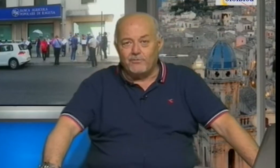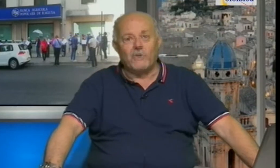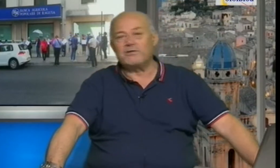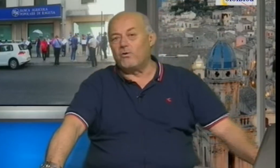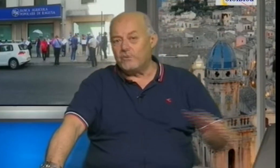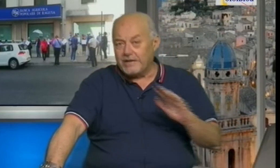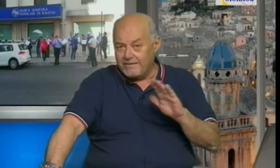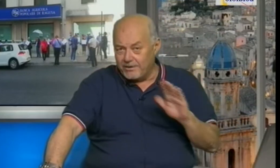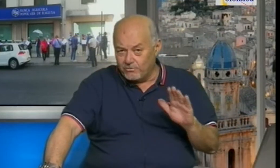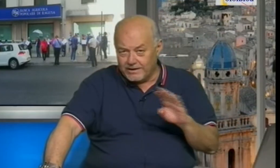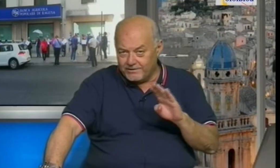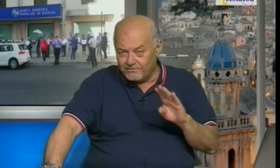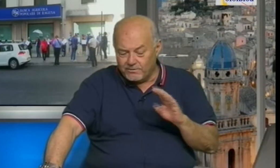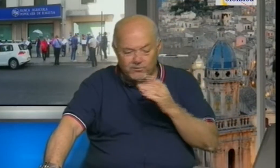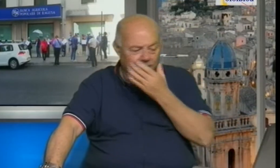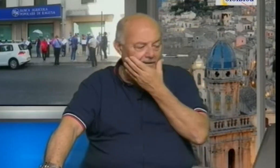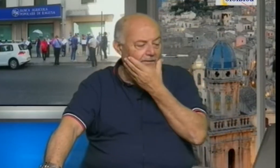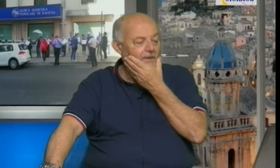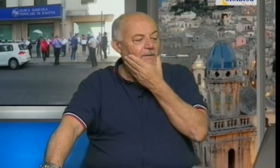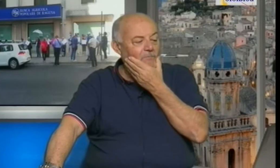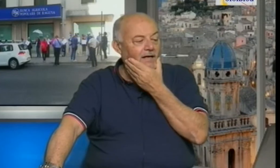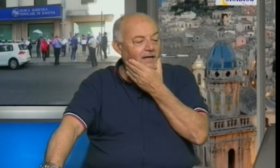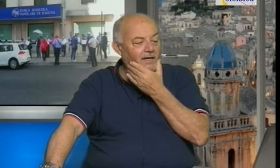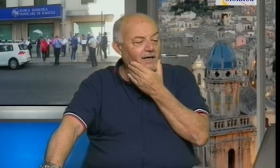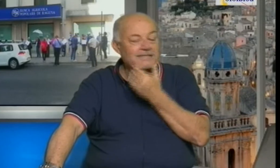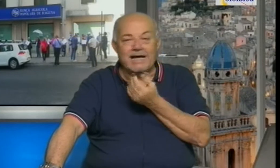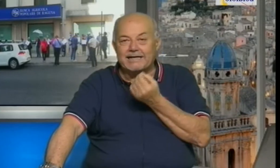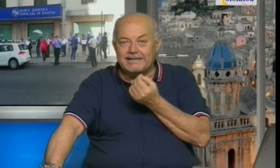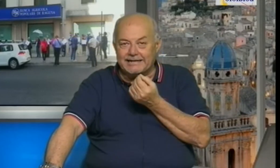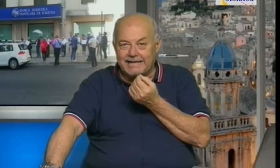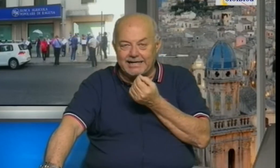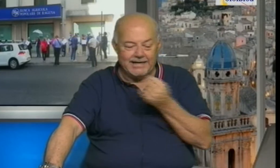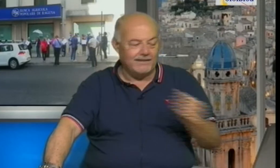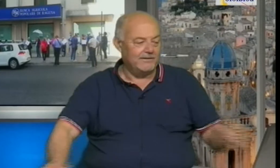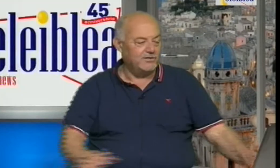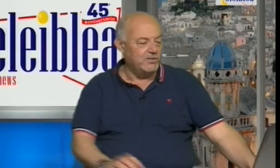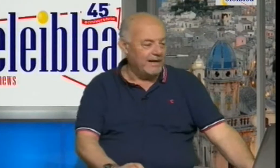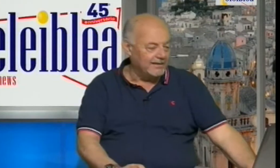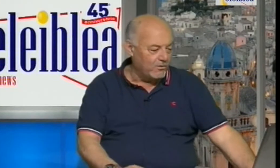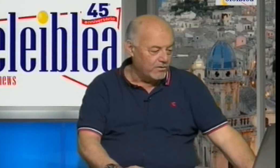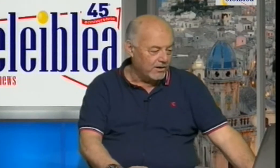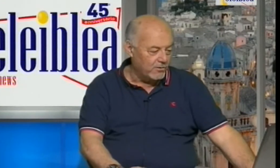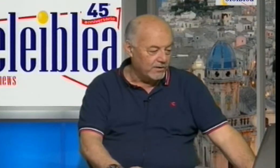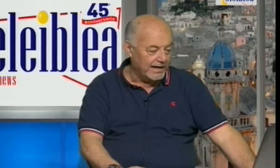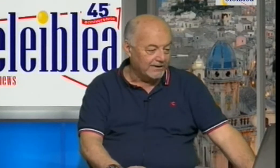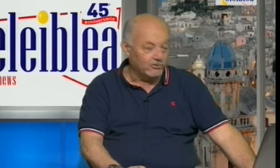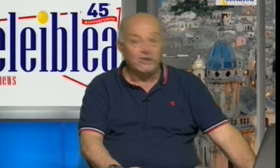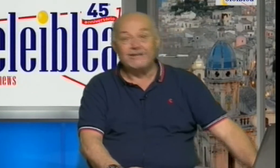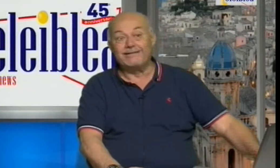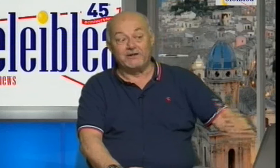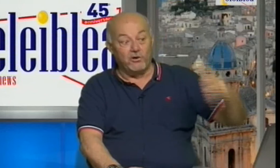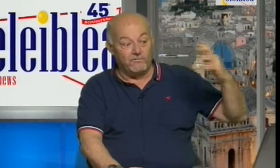di aeroporti. Oh, non cambia nulla, non vi preoccupate. La SAC di Catania ci manda un